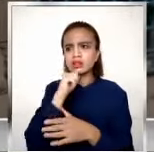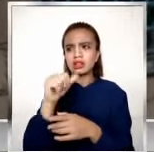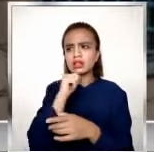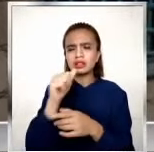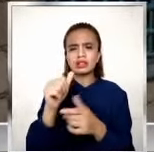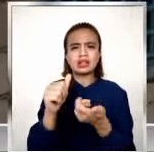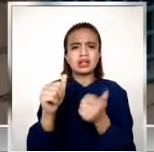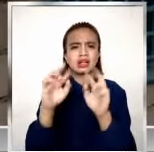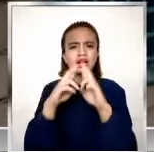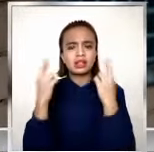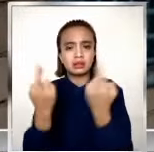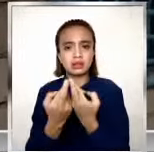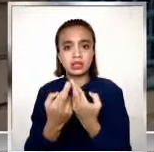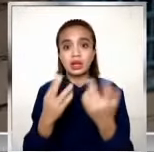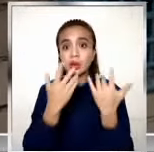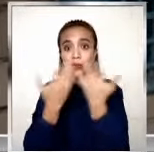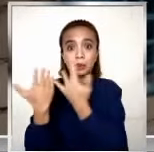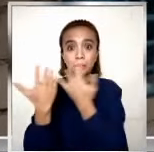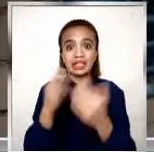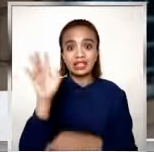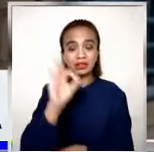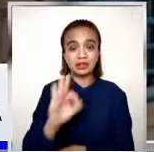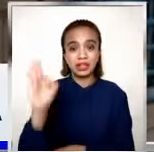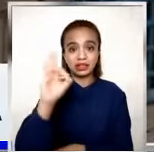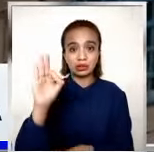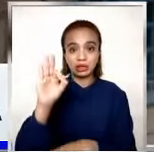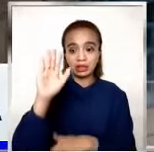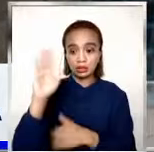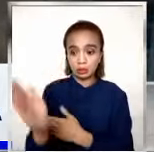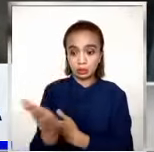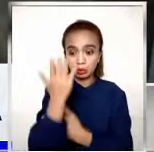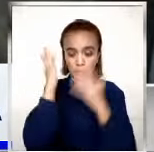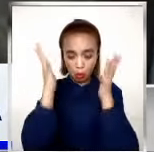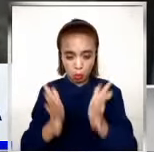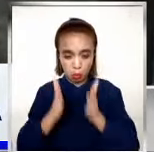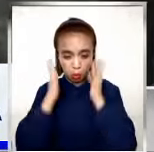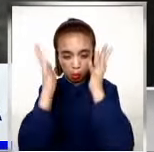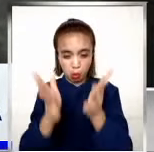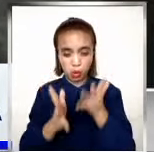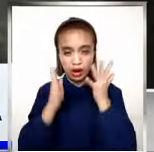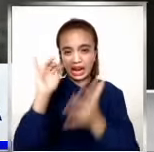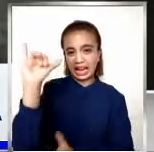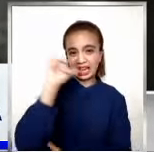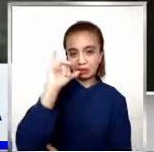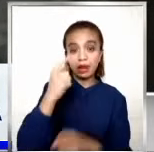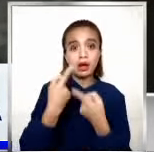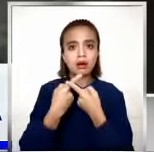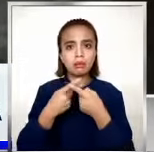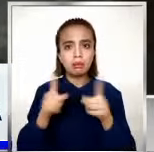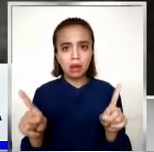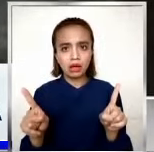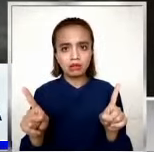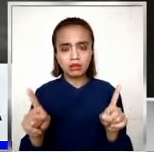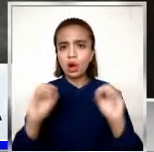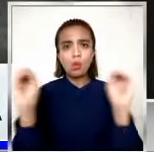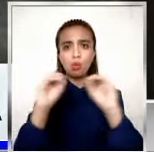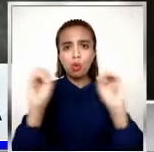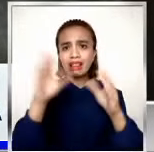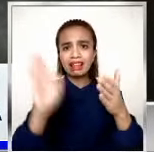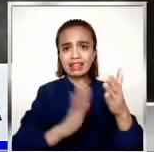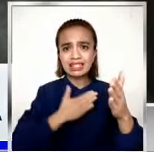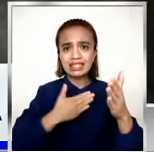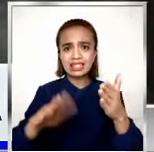noong Biyernes at inabot ng madaling araw ang kwentuhan at inuman. Pero wala daw karaoke kundi maliit na speaker